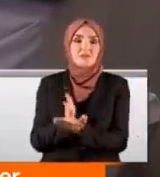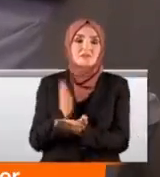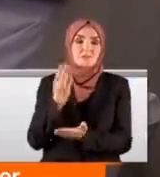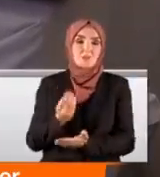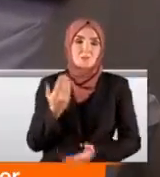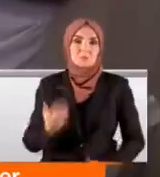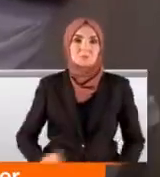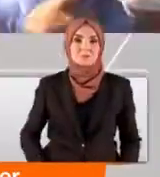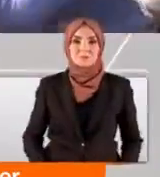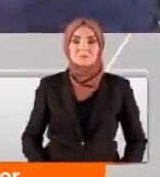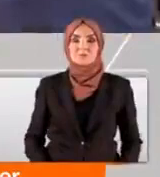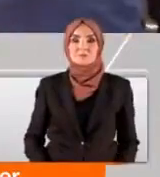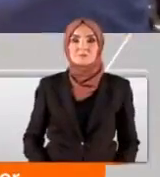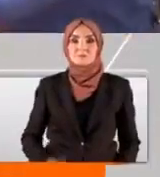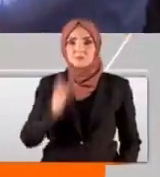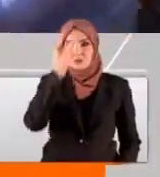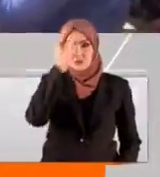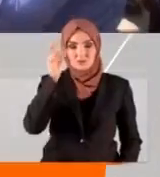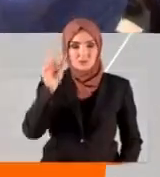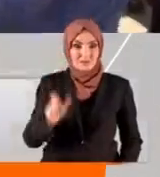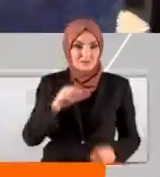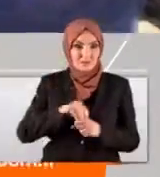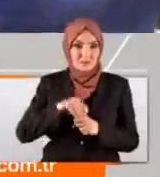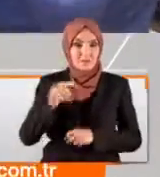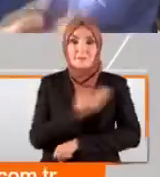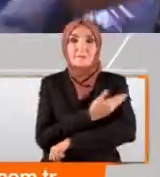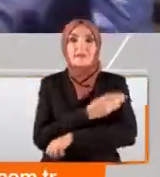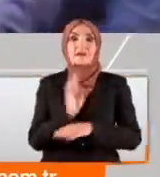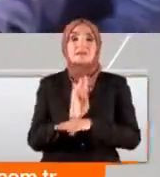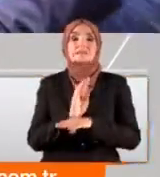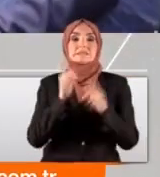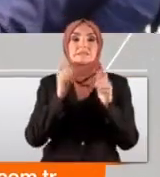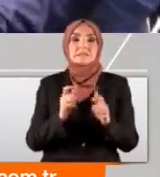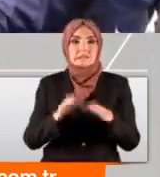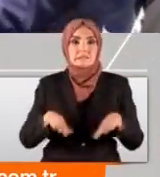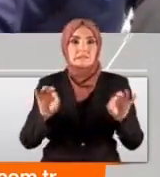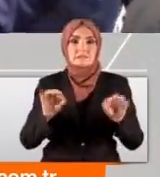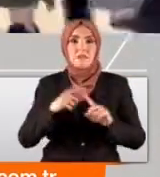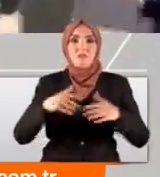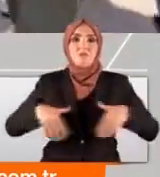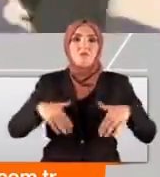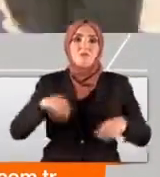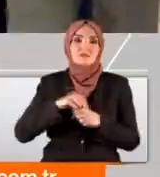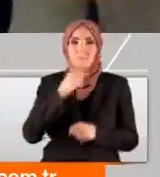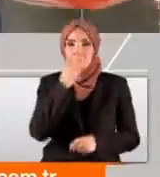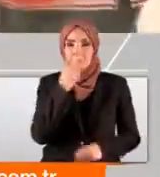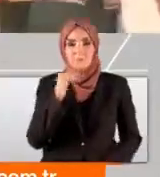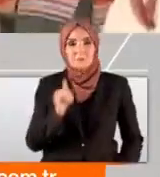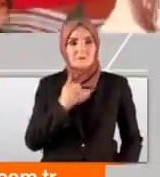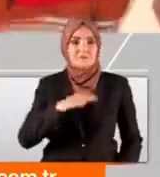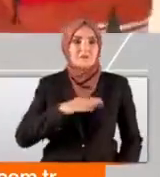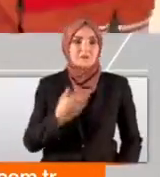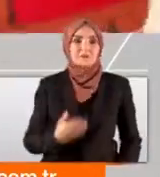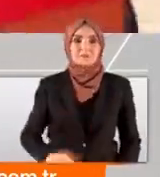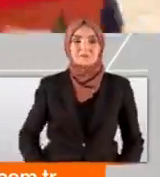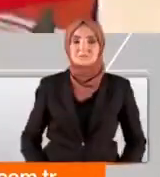ve rahmetullah. Şehit uzman çavuş için memleketi Kırıkkale'de düzenlenen törende gözyaşları sel oldu.